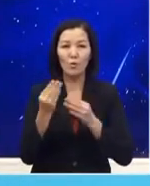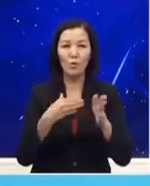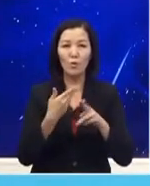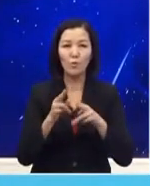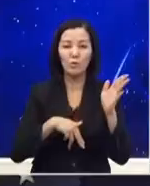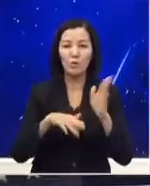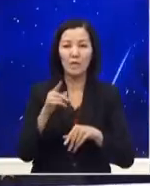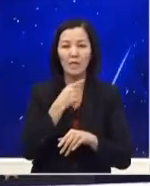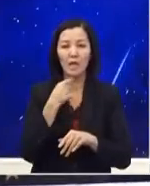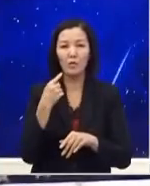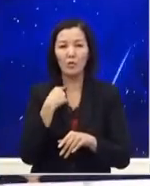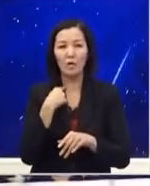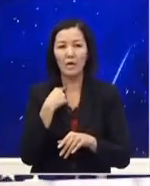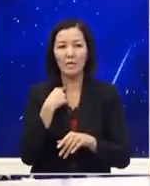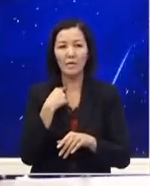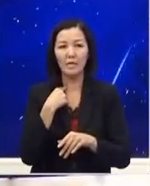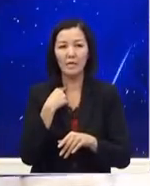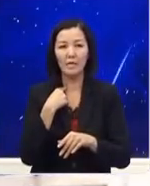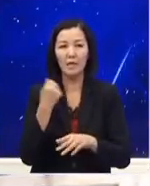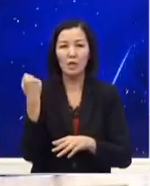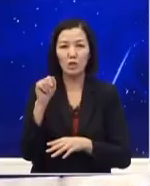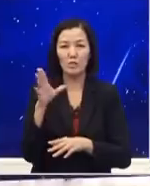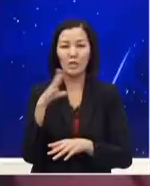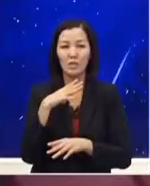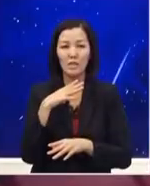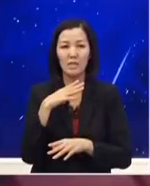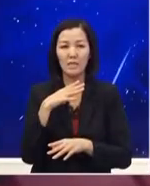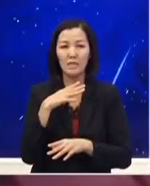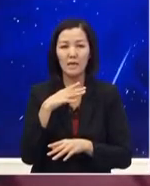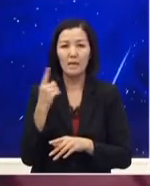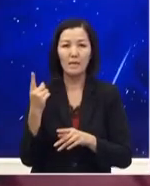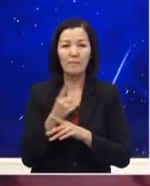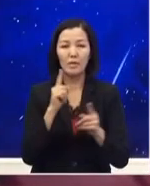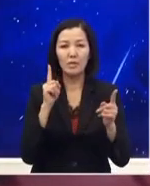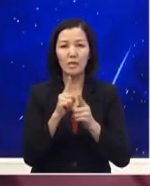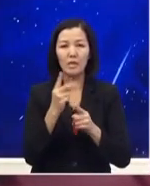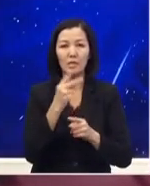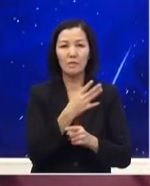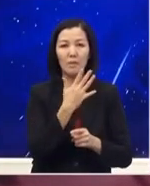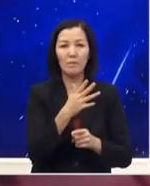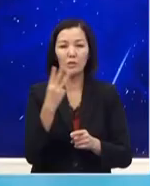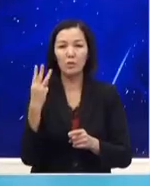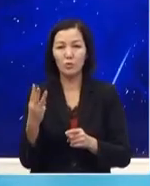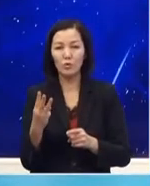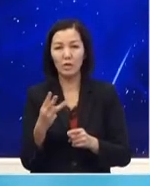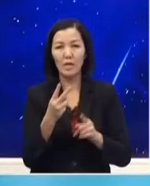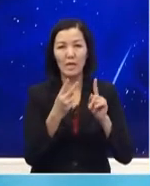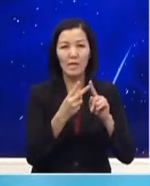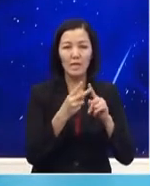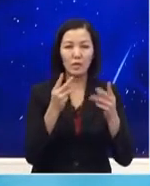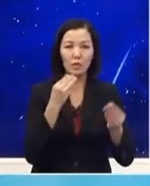Осылайша талдықорғандықтардың тегеуірінді қимылы жеңіске жеткізді. Айта кетейік, бірінші сет нәтижесі 25-3 болса, екінші